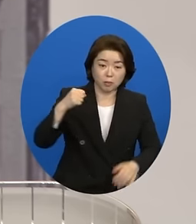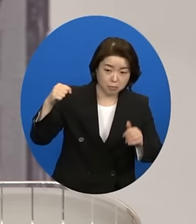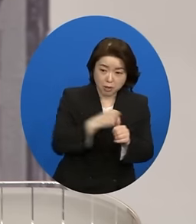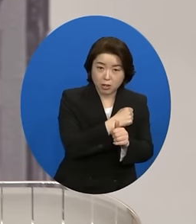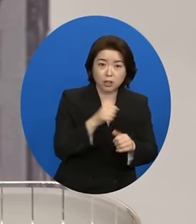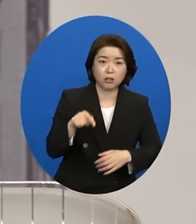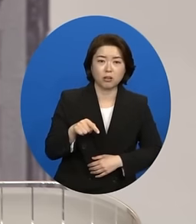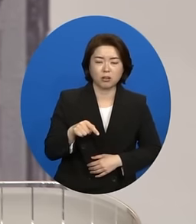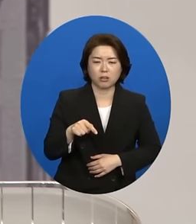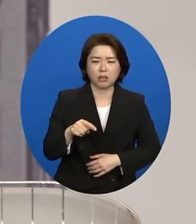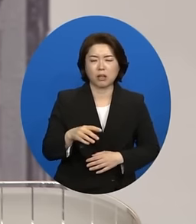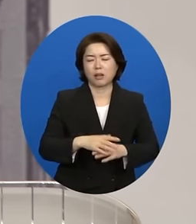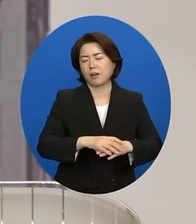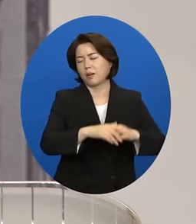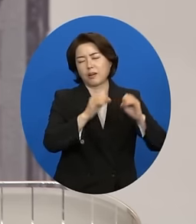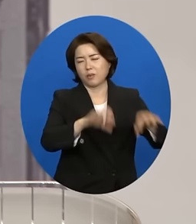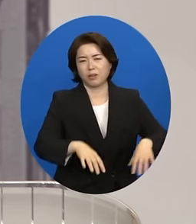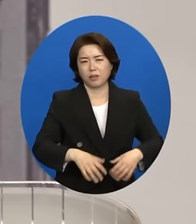아무것도 아니에요.